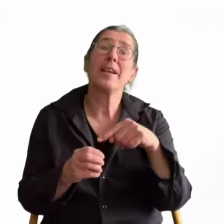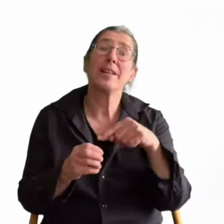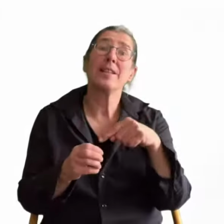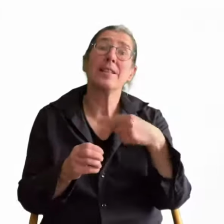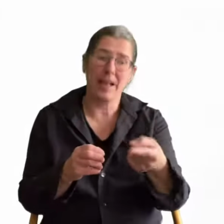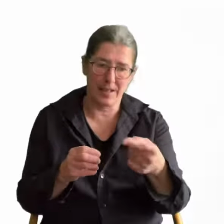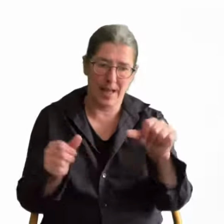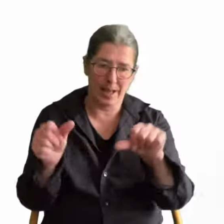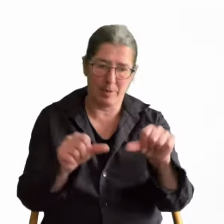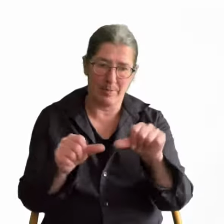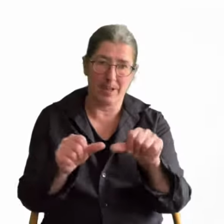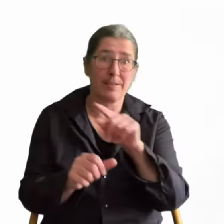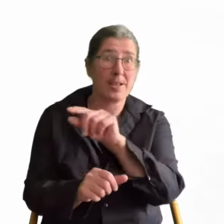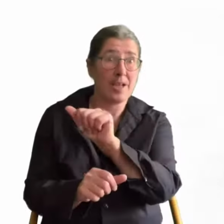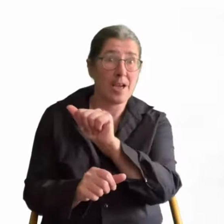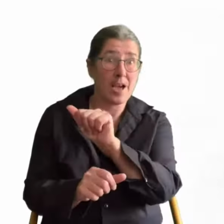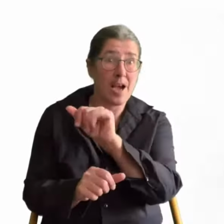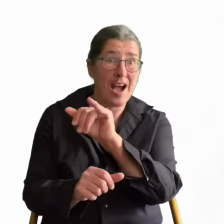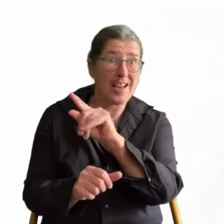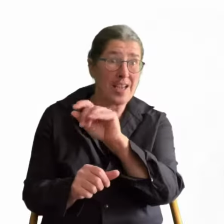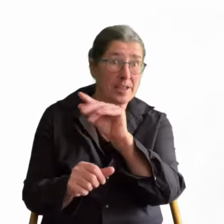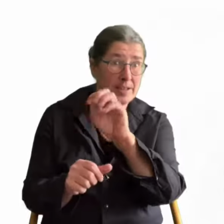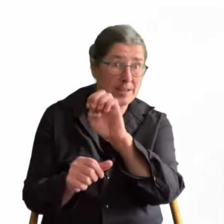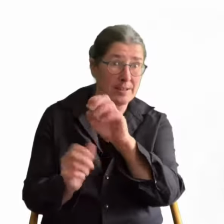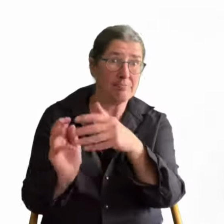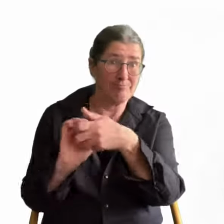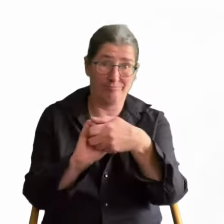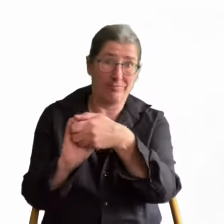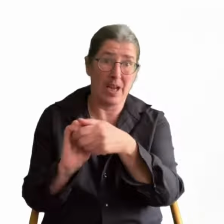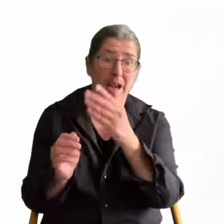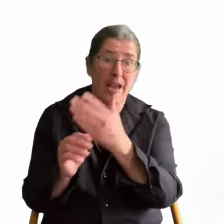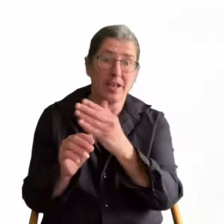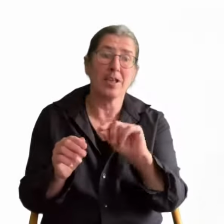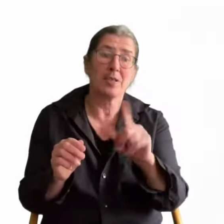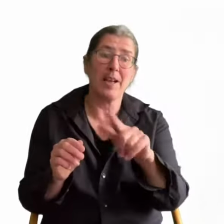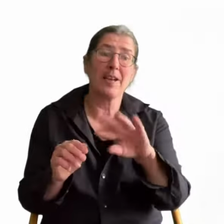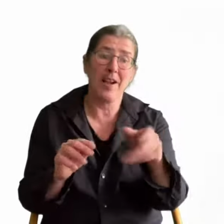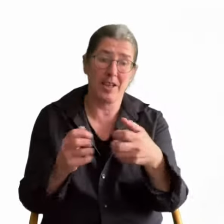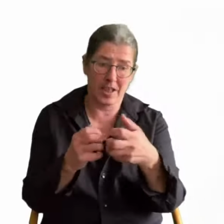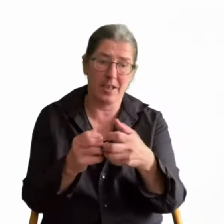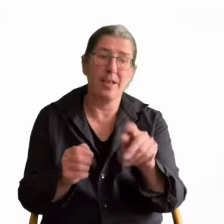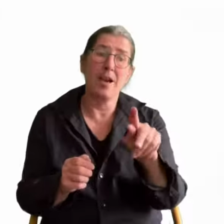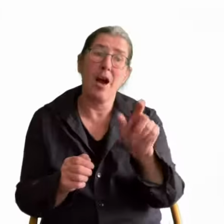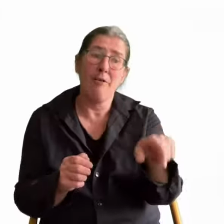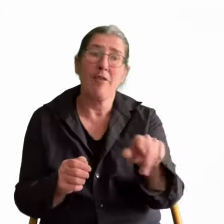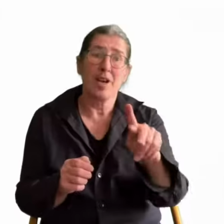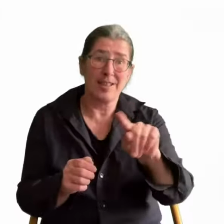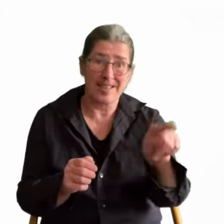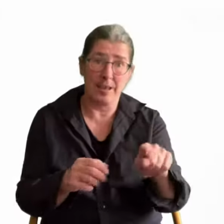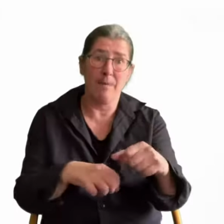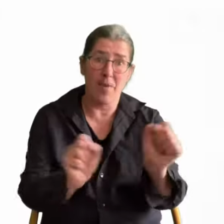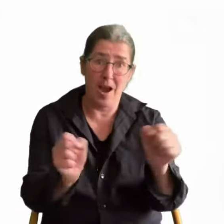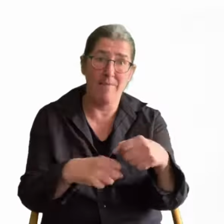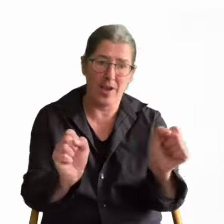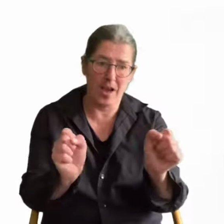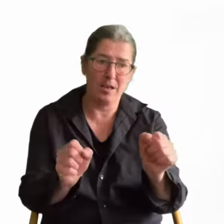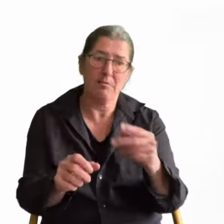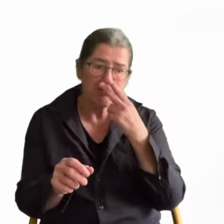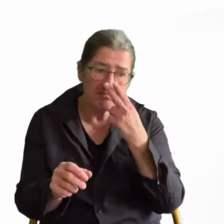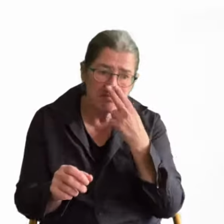die alliierten hat mir am ende des zweiten weltkriegs ist die konzentrationslager befreit und ganz viele gräueltaten